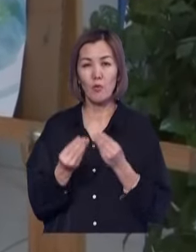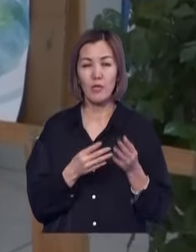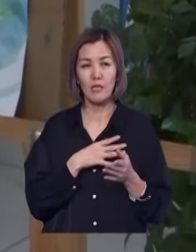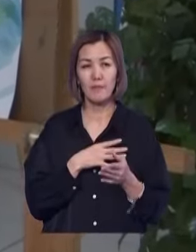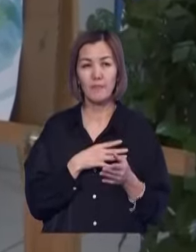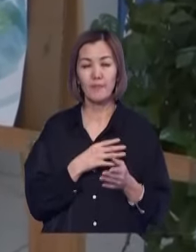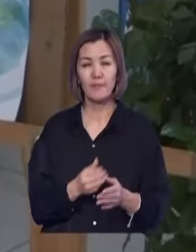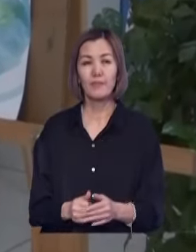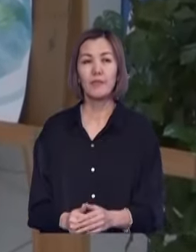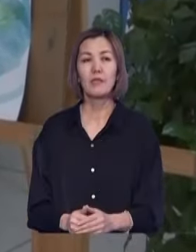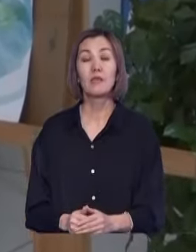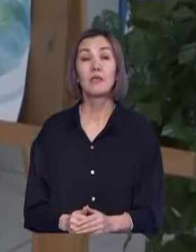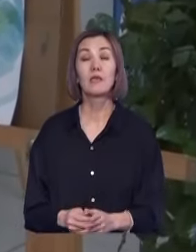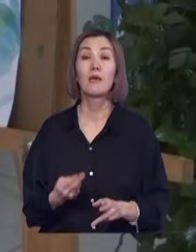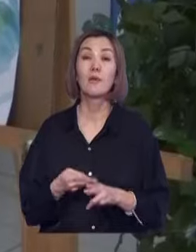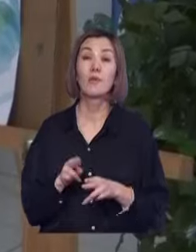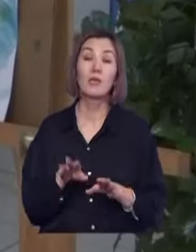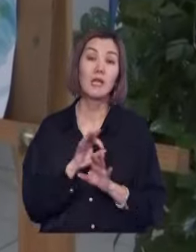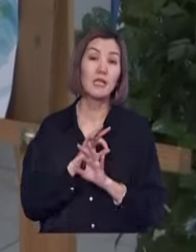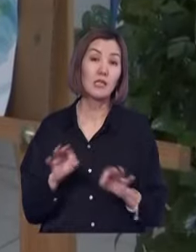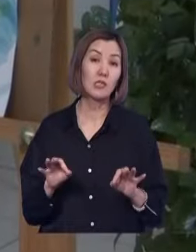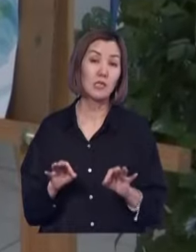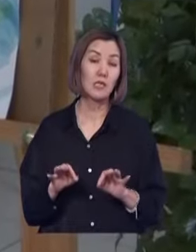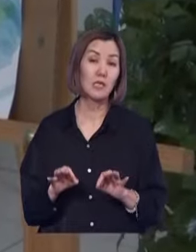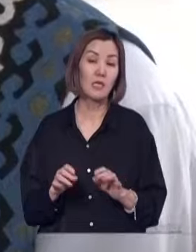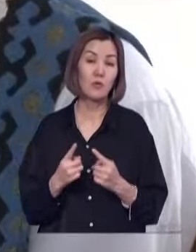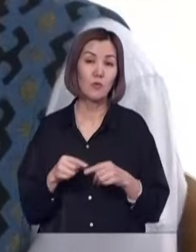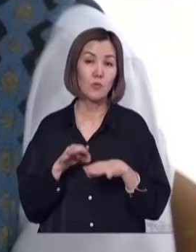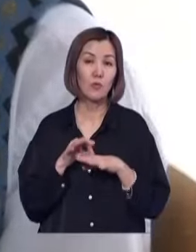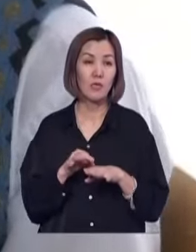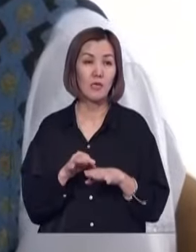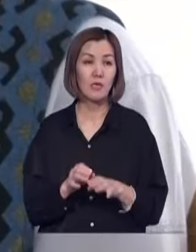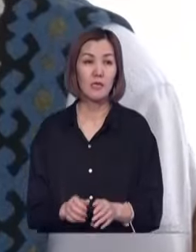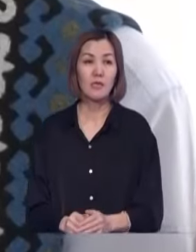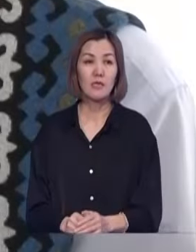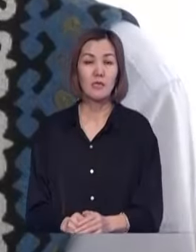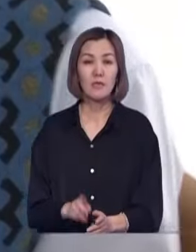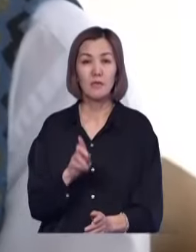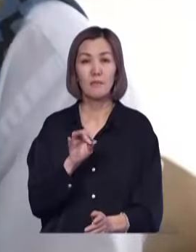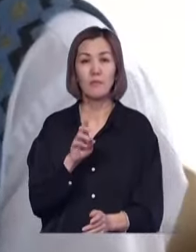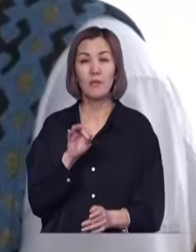ойындар ойнадым, өте жақсы ойындастырды. Бекболат ауылынан келдім,